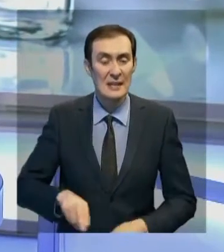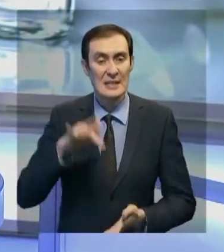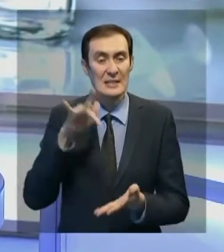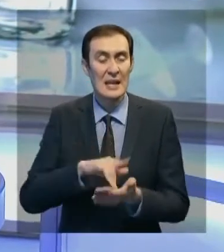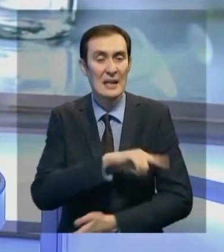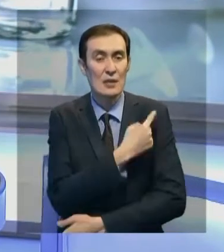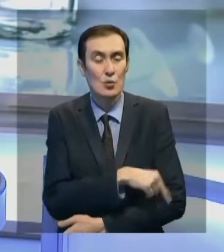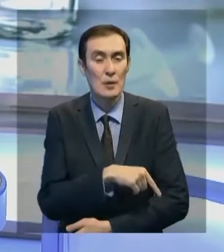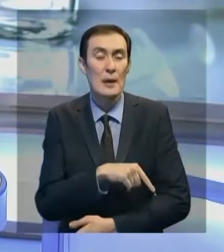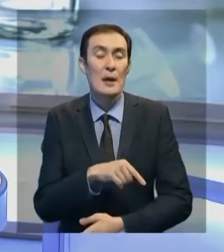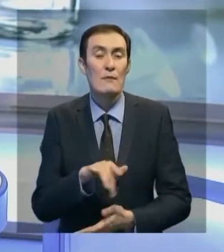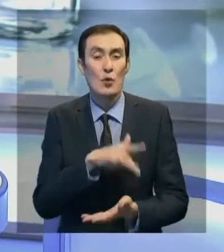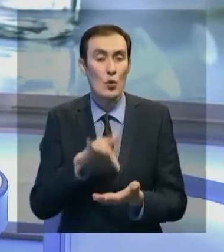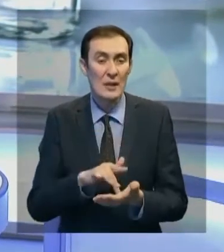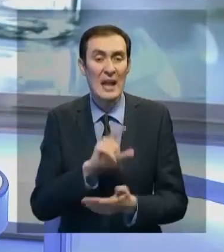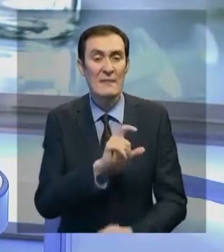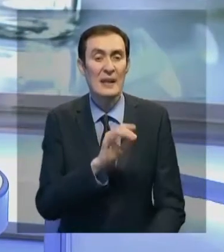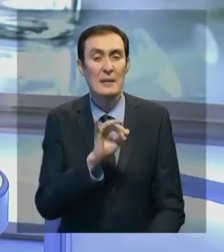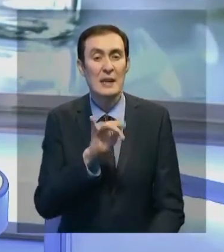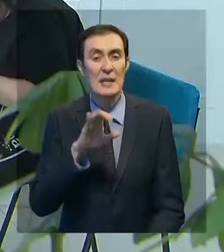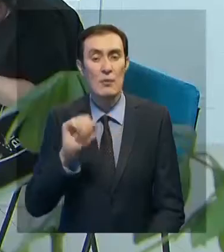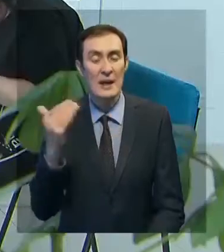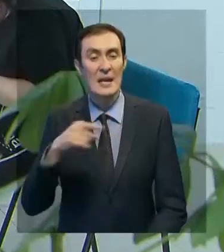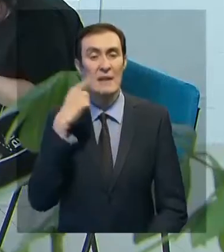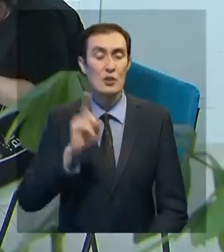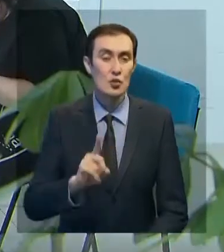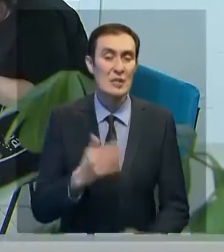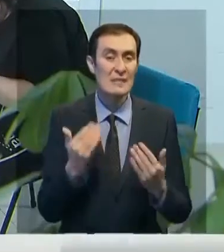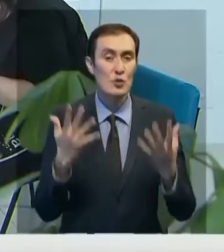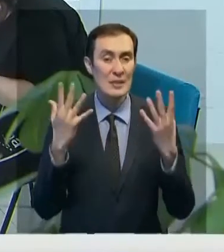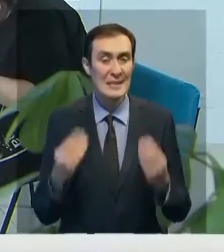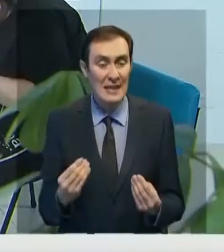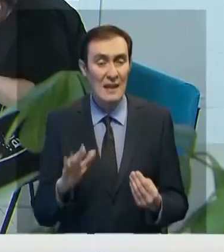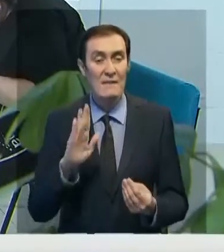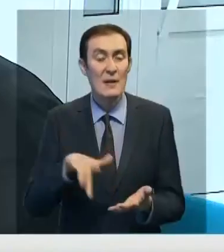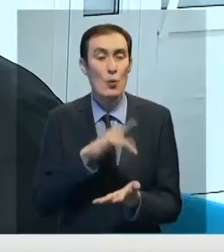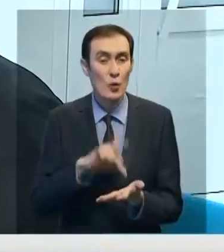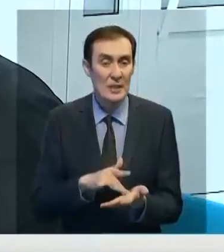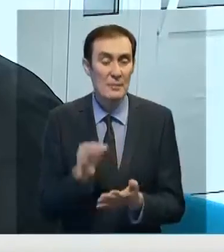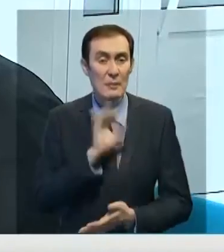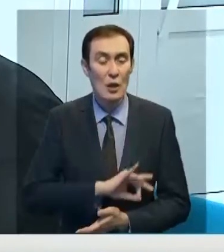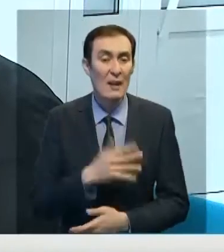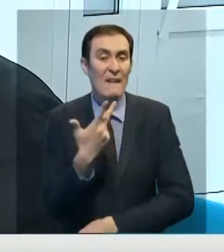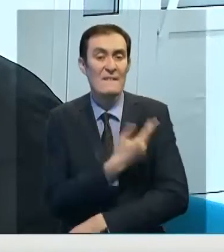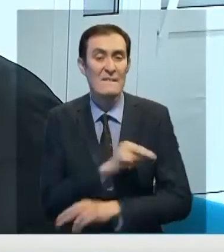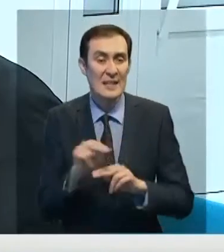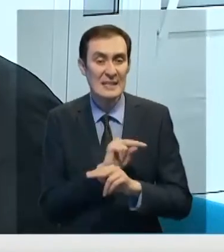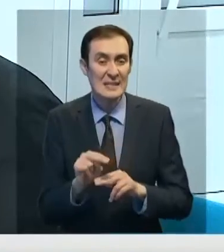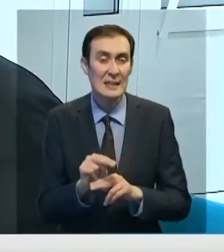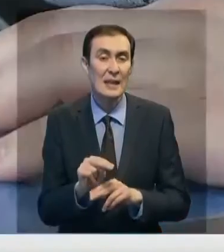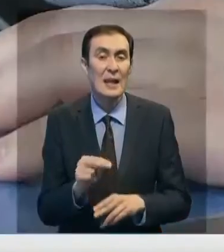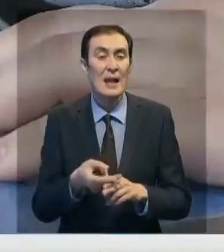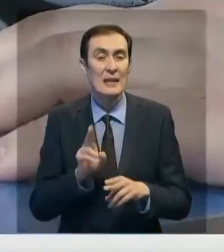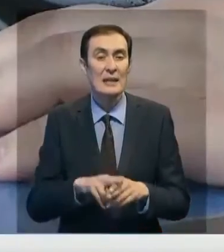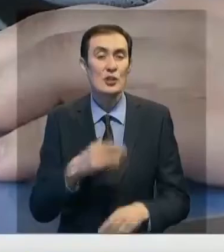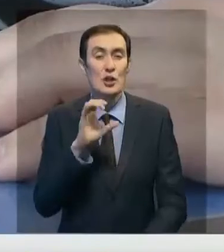городской клинической больницы города Эльвира Ибрагимова. Она отметила, что на сегодня в мегаполисе применяют 3